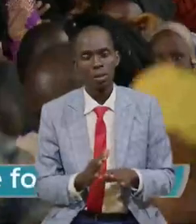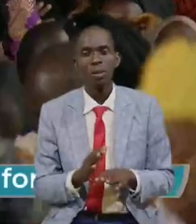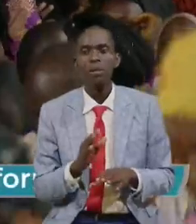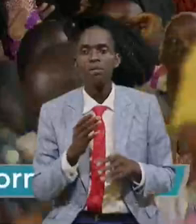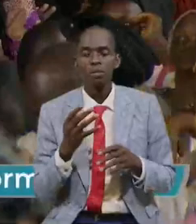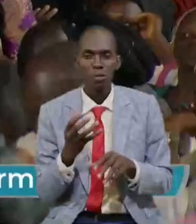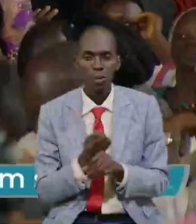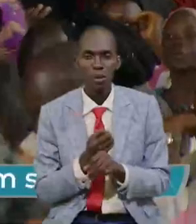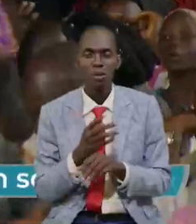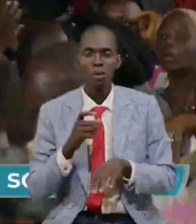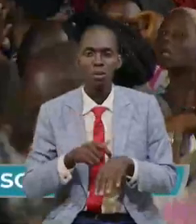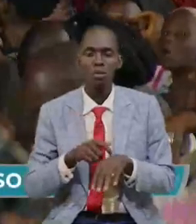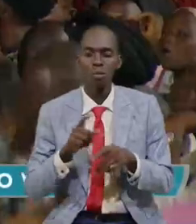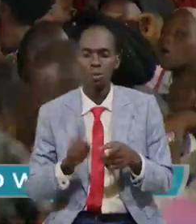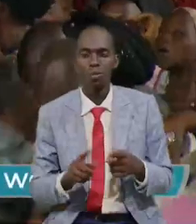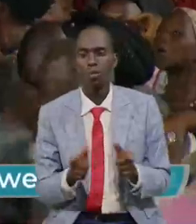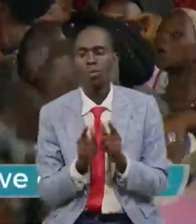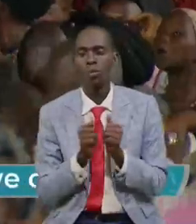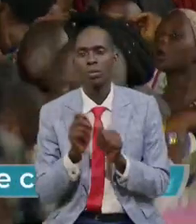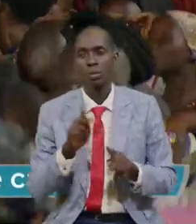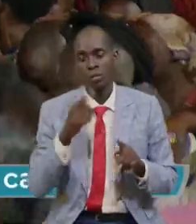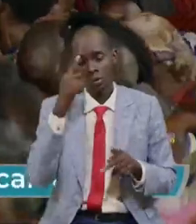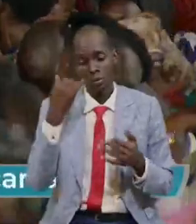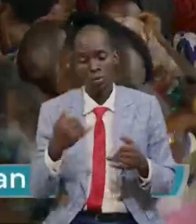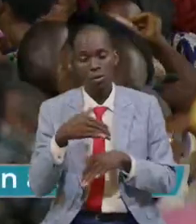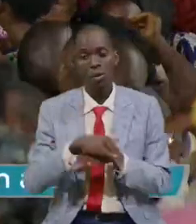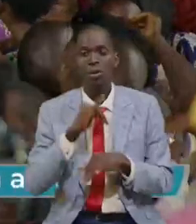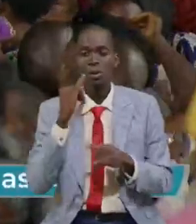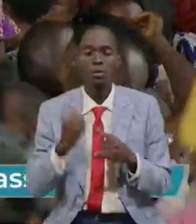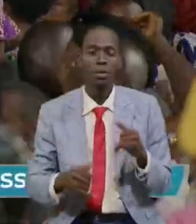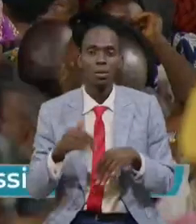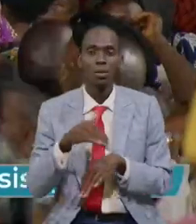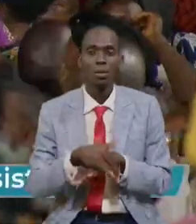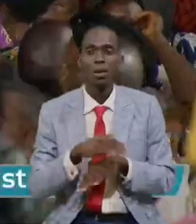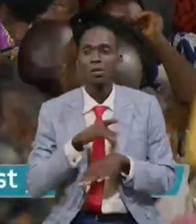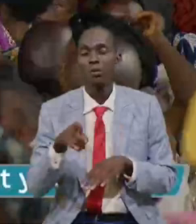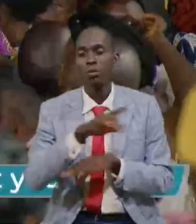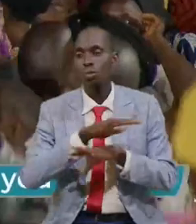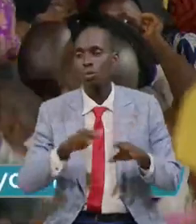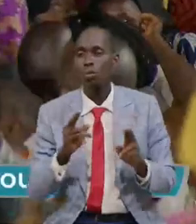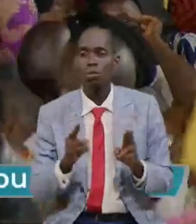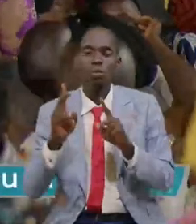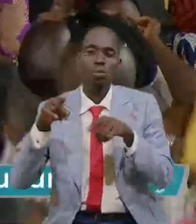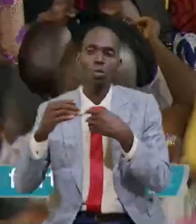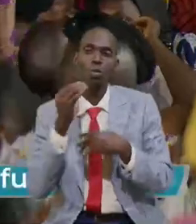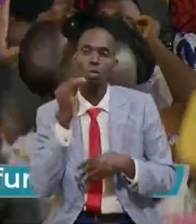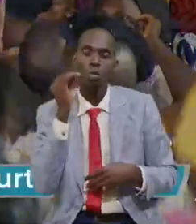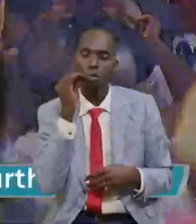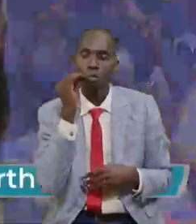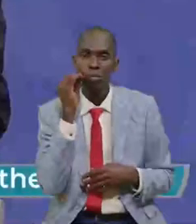Last night, the servant of God is not in a hurry. You see him seated, he's